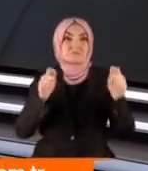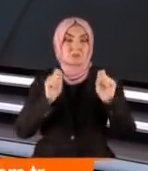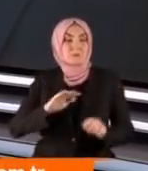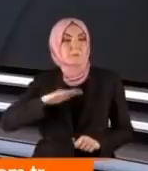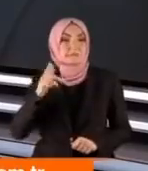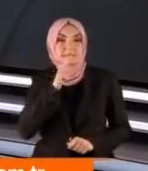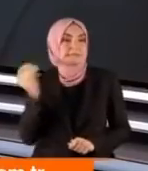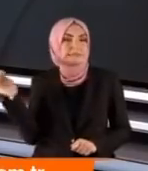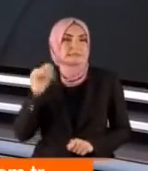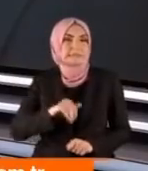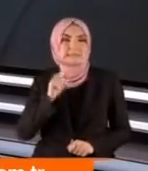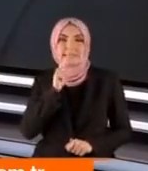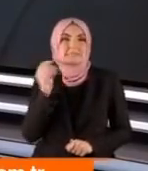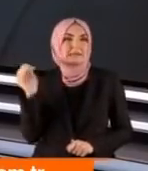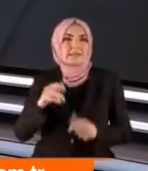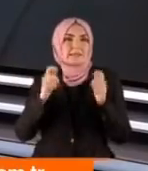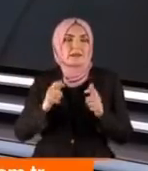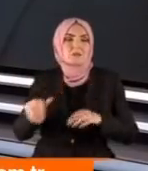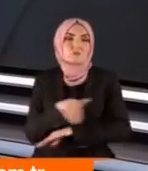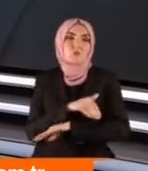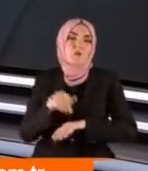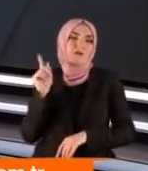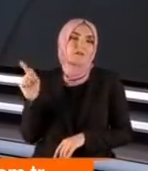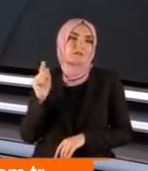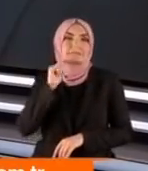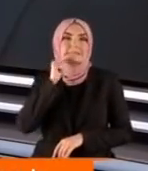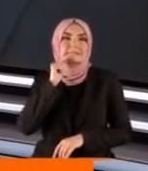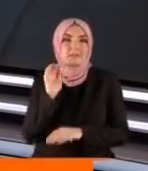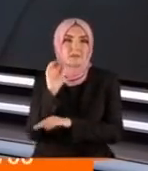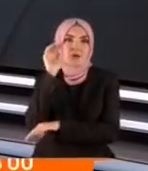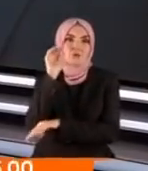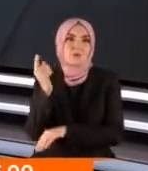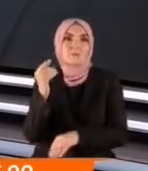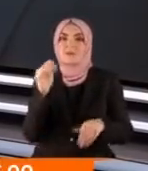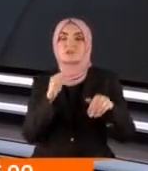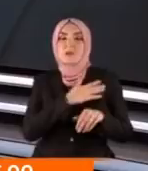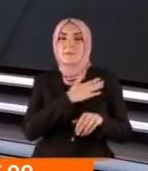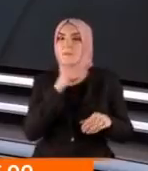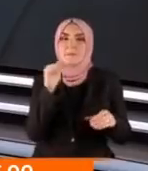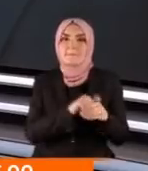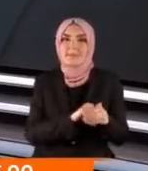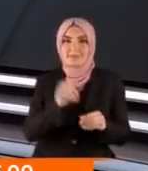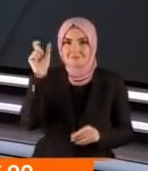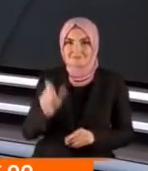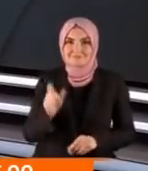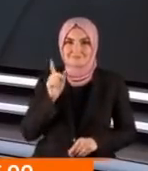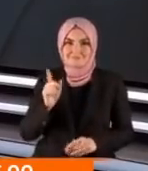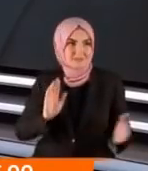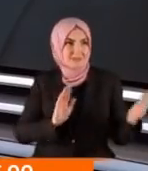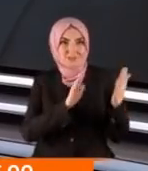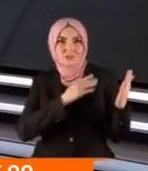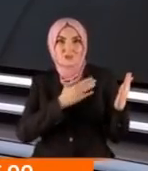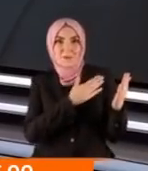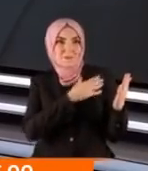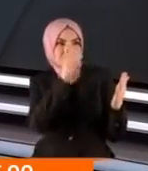sokaktı. Niğde'de yaşayan bir CHP seçmeni partinin genel başkan yardımcısı Veli Ağbaba'yı karşısında görünce Kemal Kılıçdaroğlu'nda